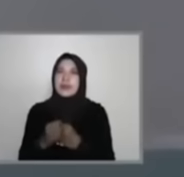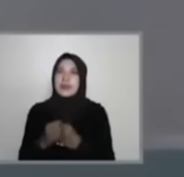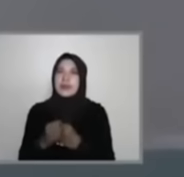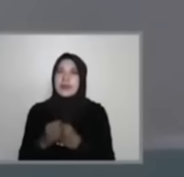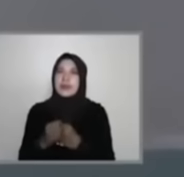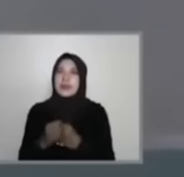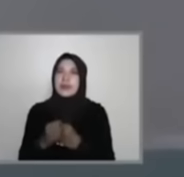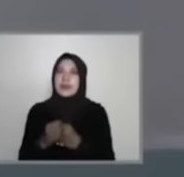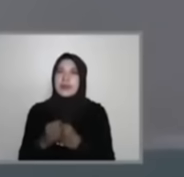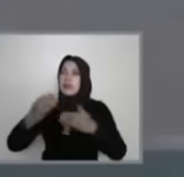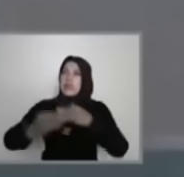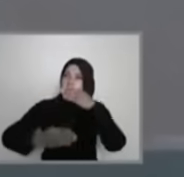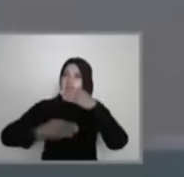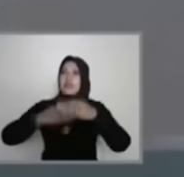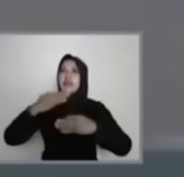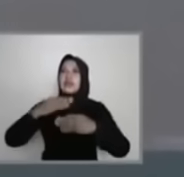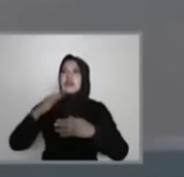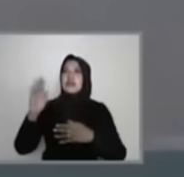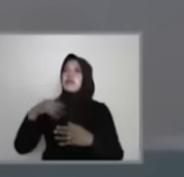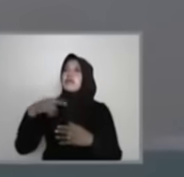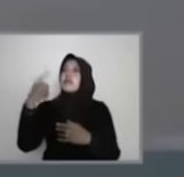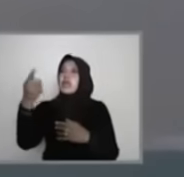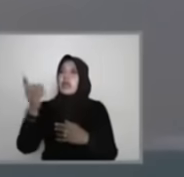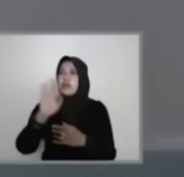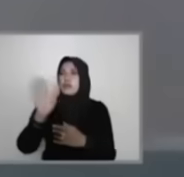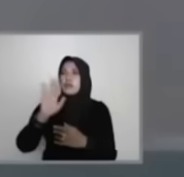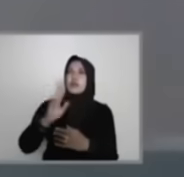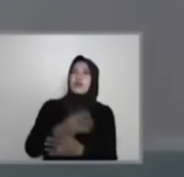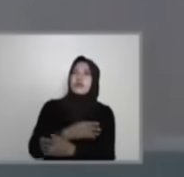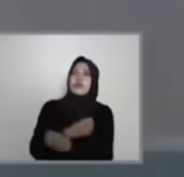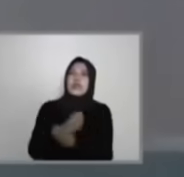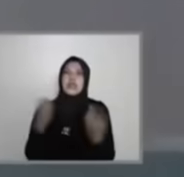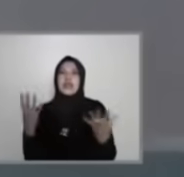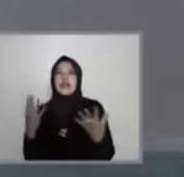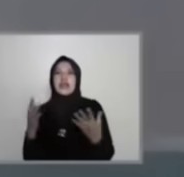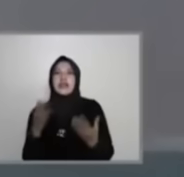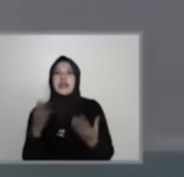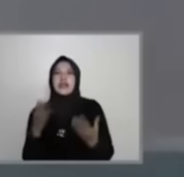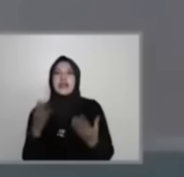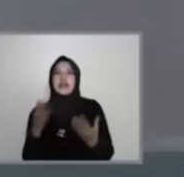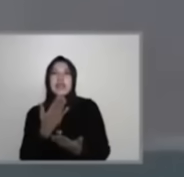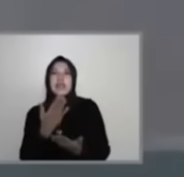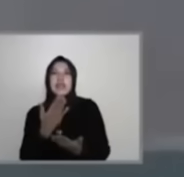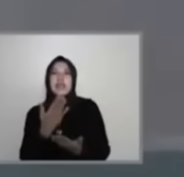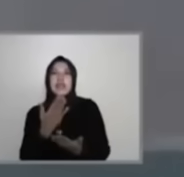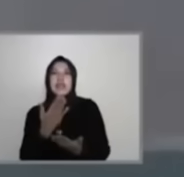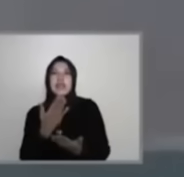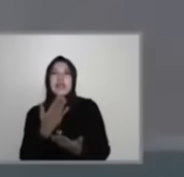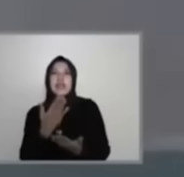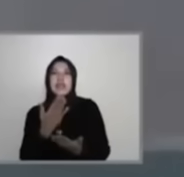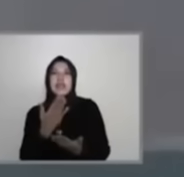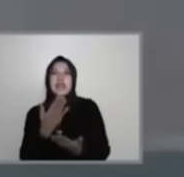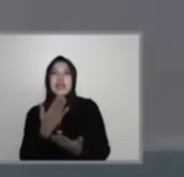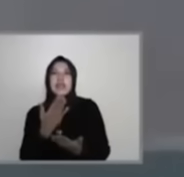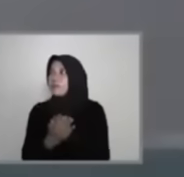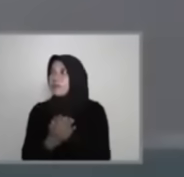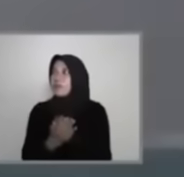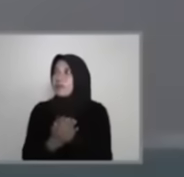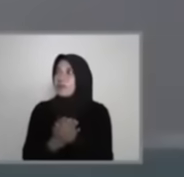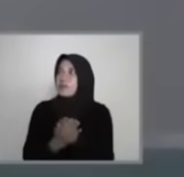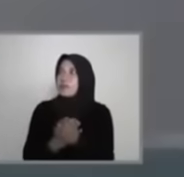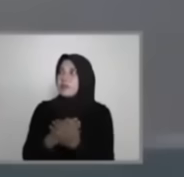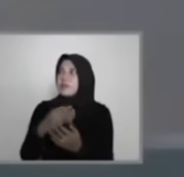bagaimana cara mengatasinya? Mereka juga belum sejahtera. Terima kasih. Masih ada waktu mau dimanfaatkan atau sudah cukup? Masih ada waktu